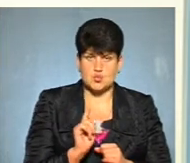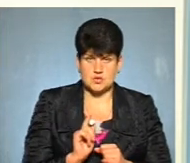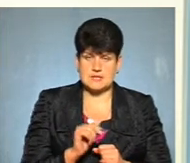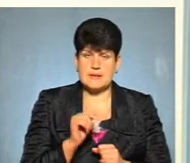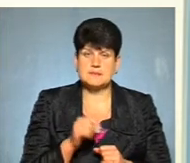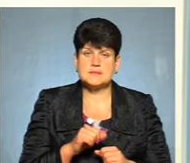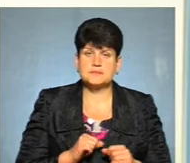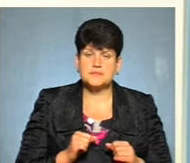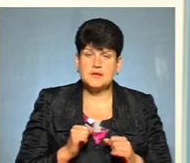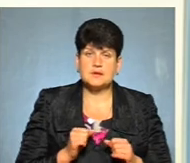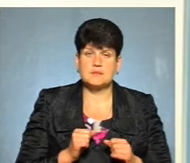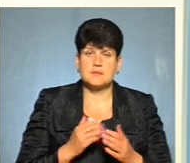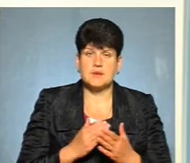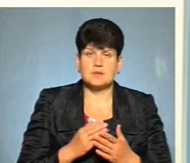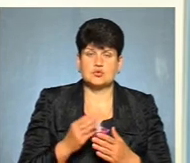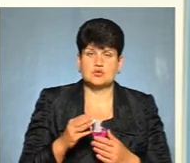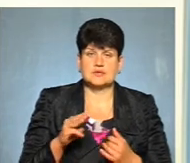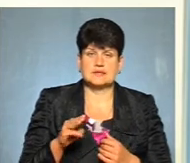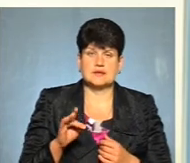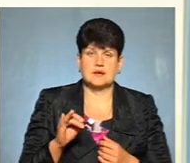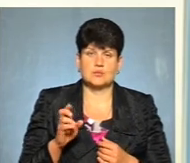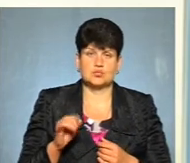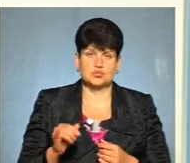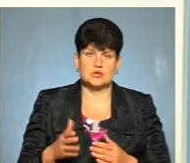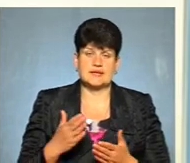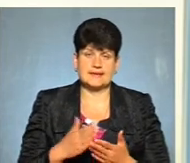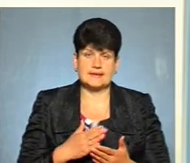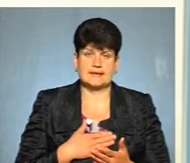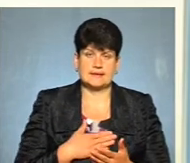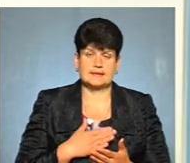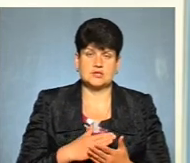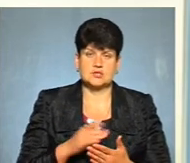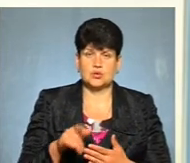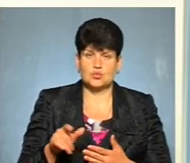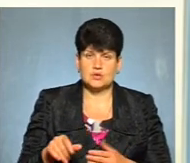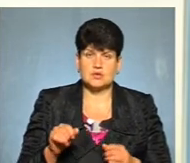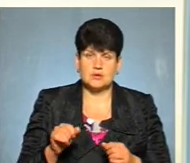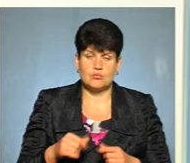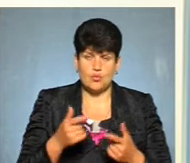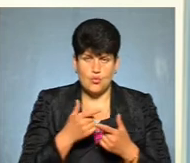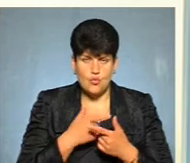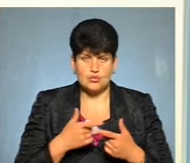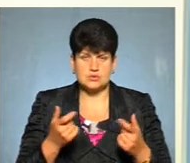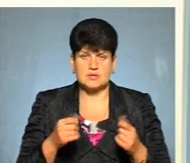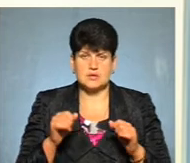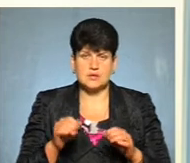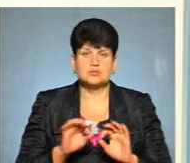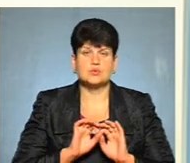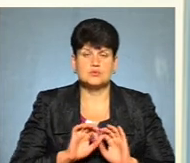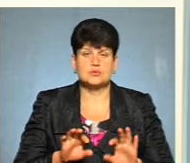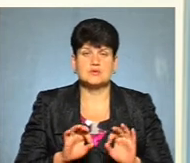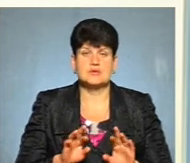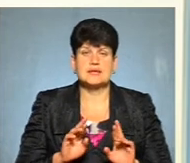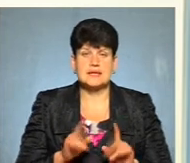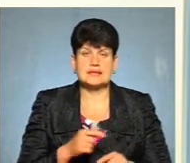сьогодні в Верховній Раді маємо трибуну. Є наші люди, які здатні оголосити, які здатні донести як